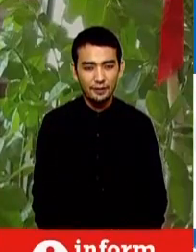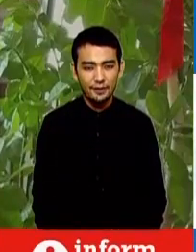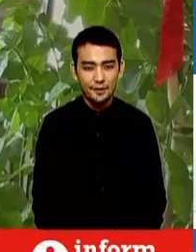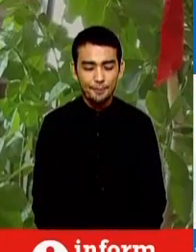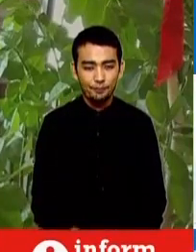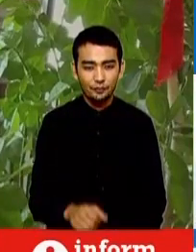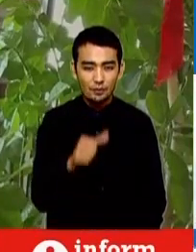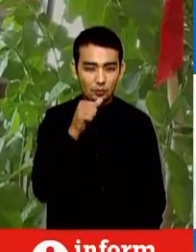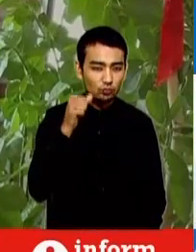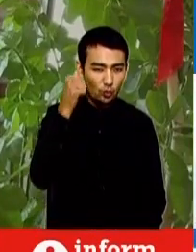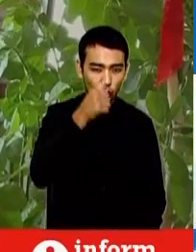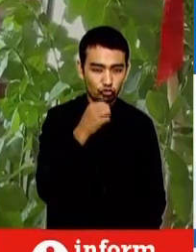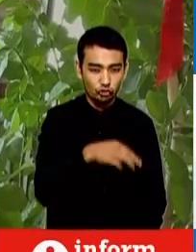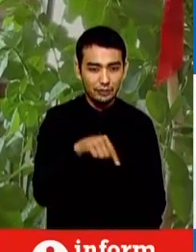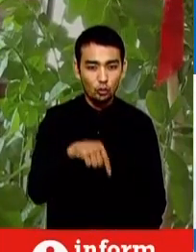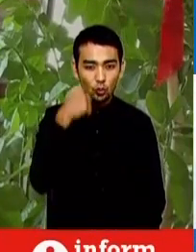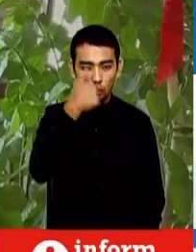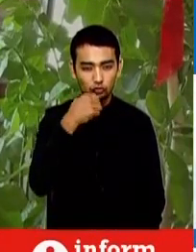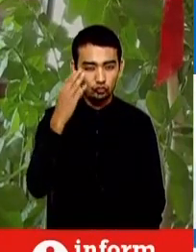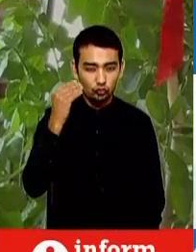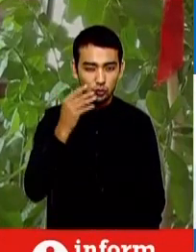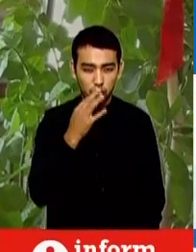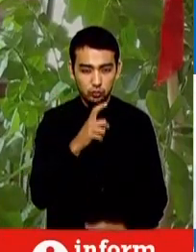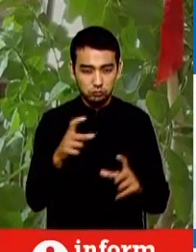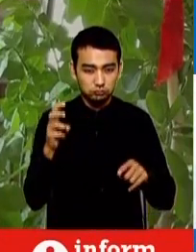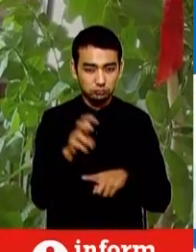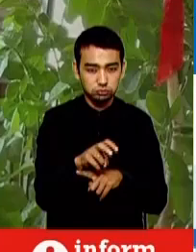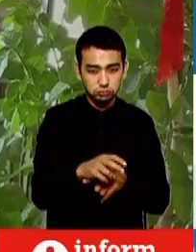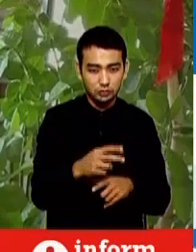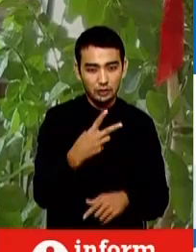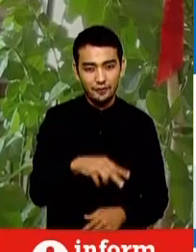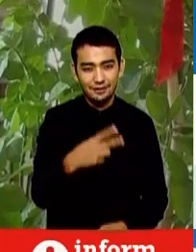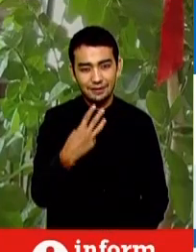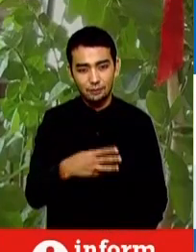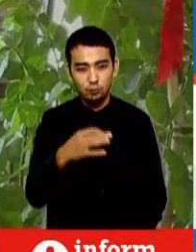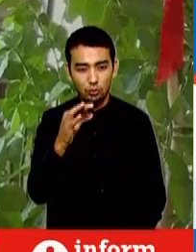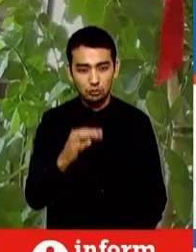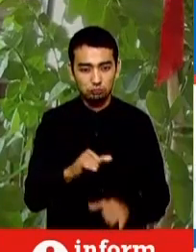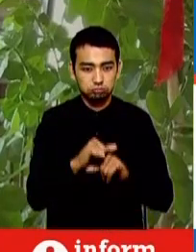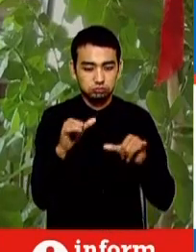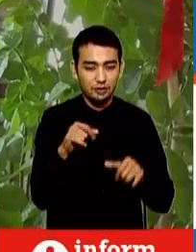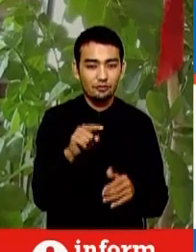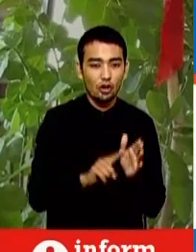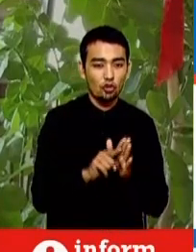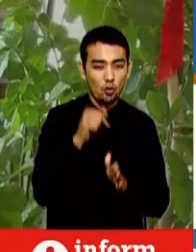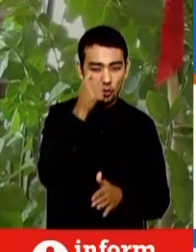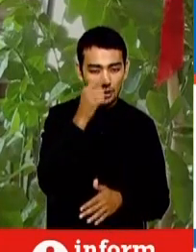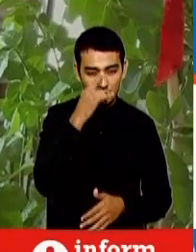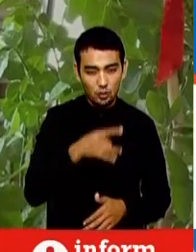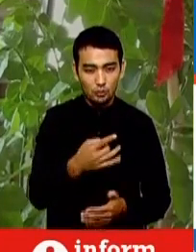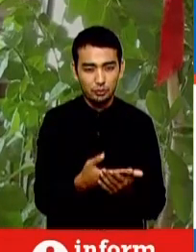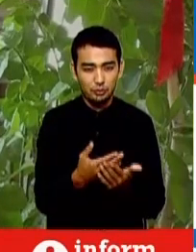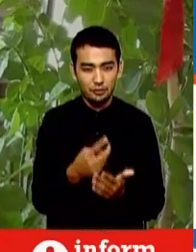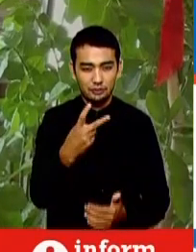По сравнению с прошлым годом, в этом году количество туристов увеличилось на 20-30%. С начала года регион посетили